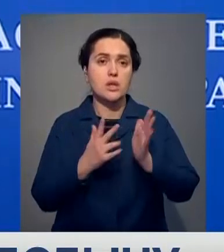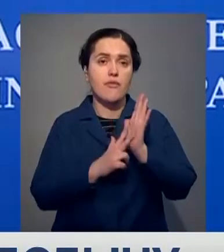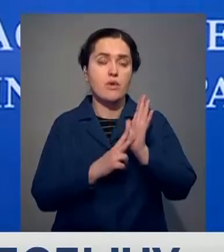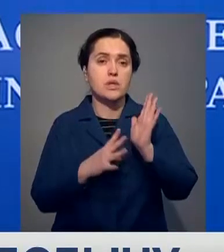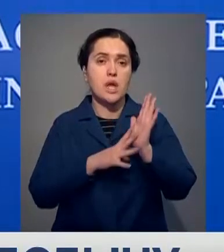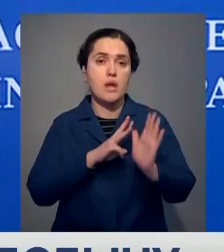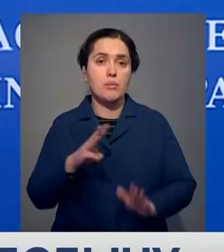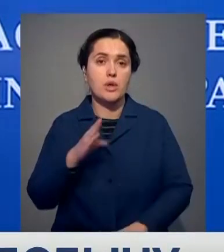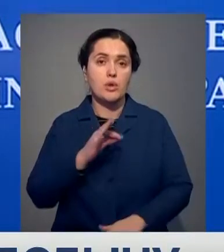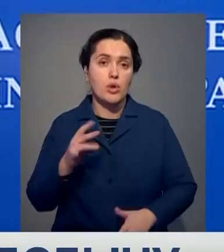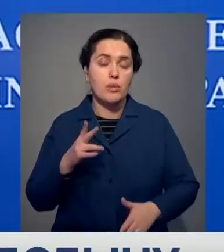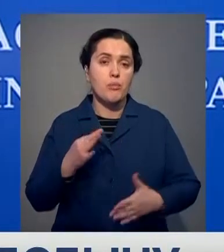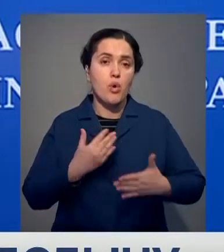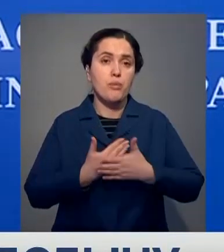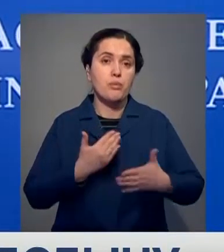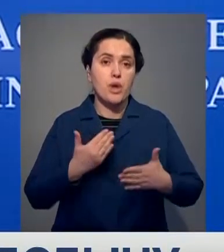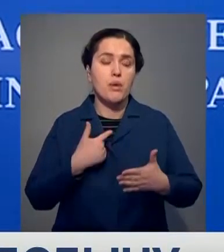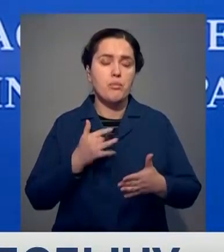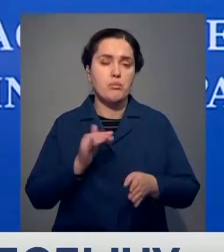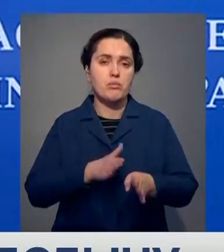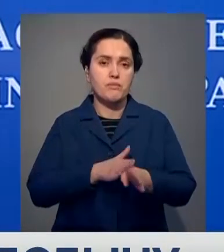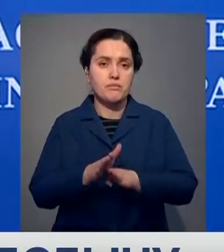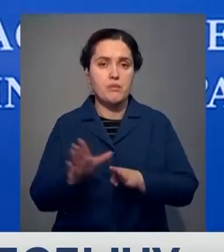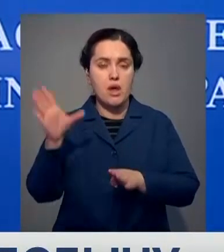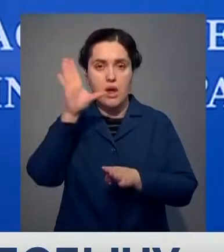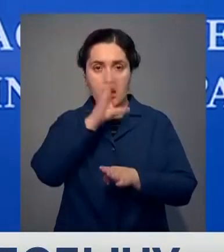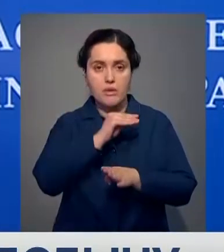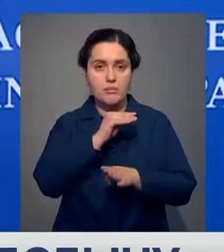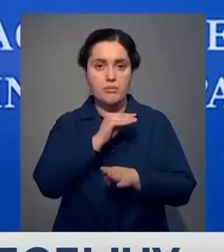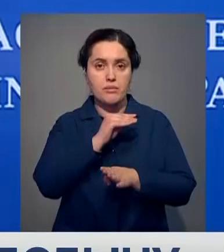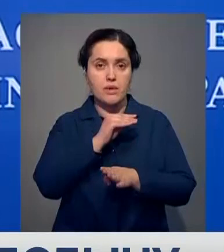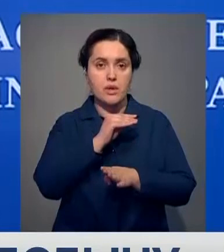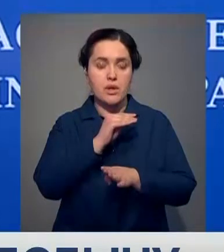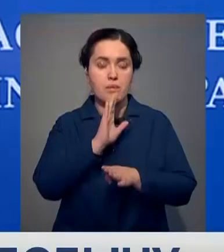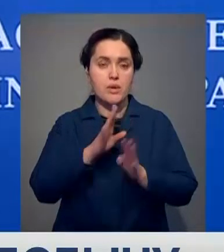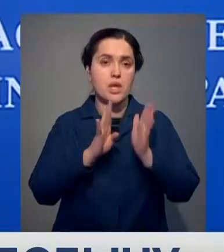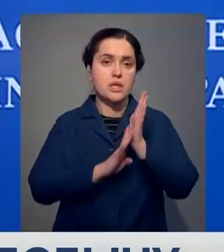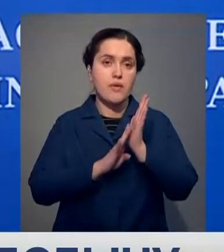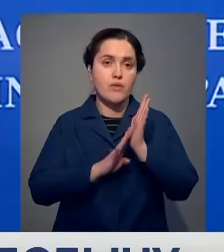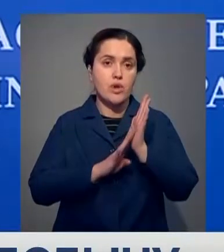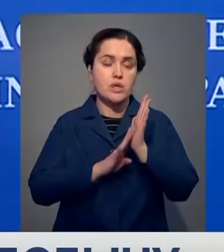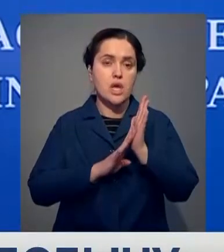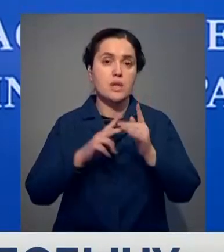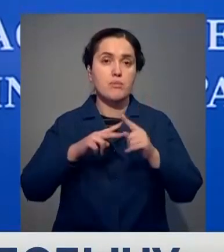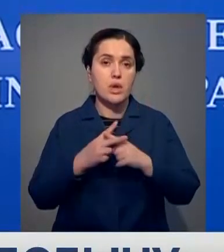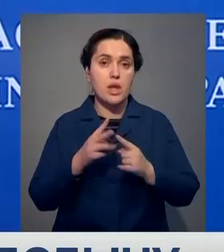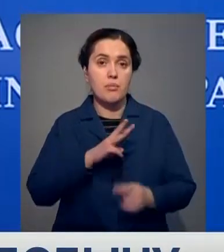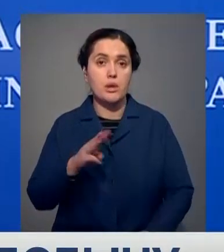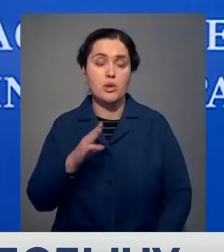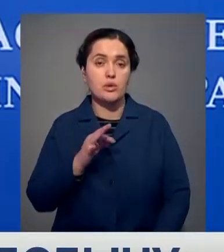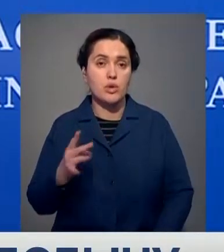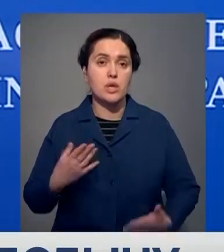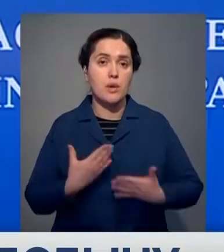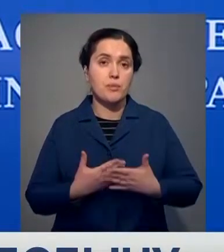По предварительным прогнозам мы его перевыполним. Ожидается исполнение на уровне 90,5 миллионов тонн. Это